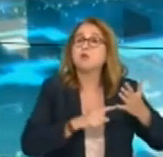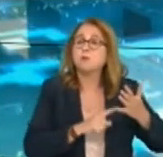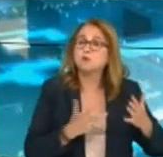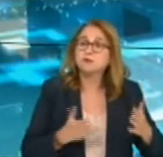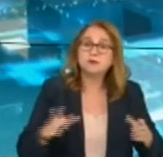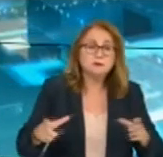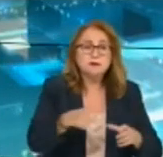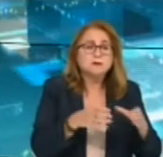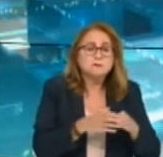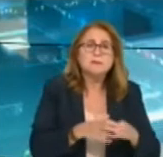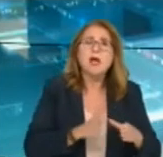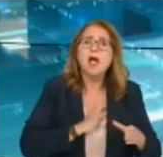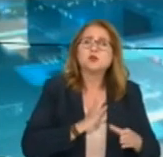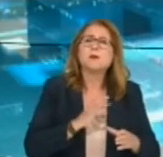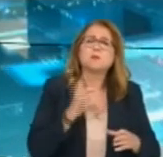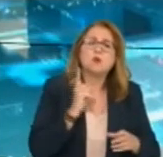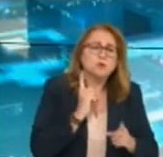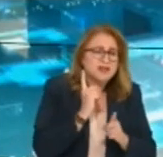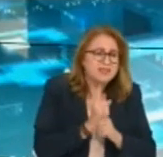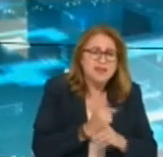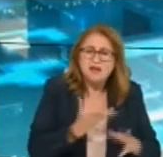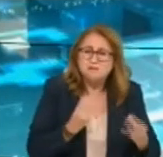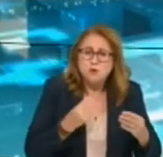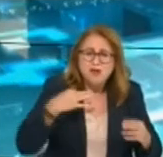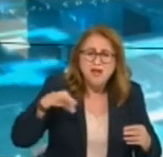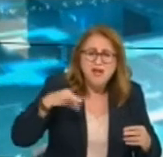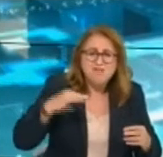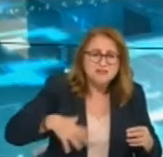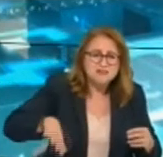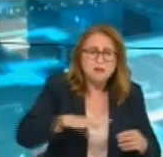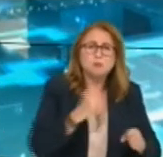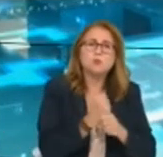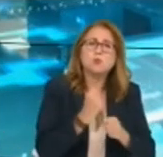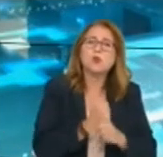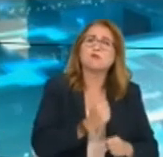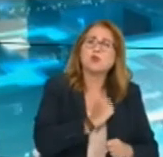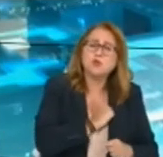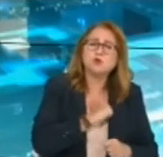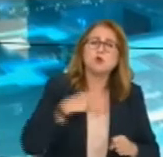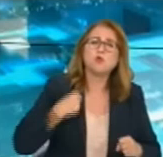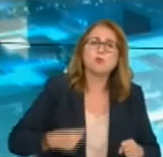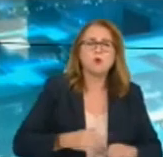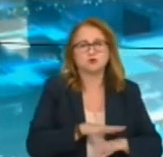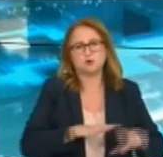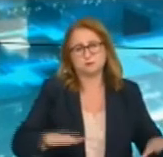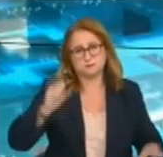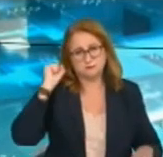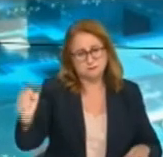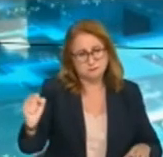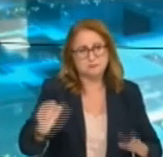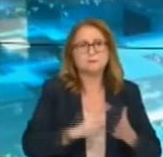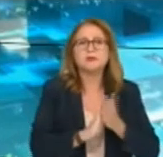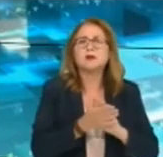για σοβαρή νόσο από τον κορονοϊό που εργάζονται στο δημόσιο και στον ιδιωτικό τομέα, στο εξής θα εργάζονται με τηλεργασία ή back